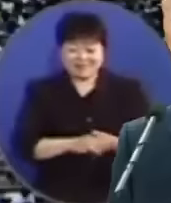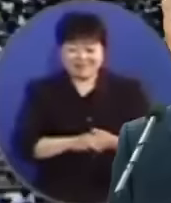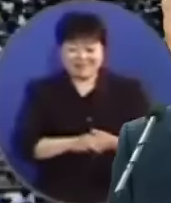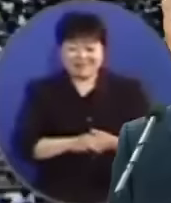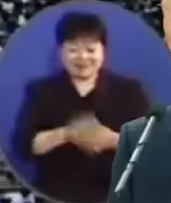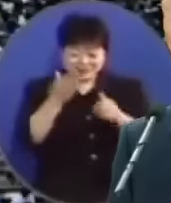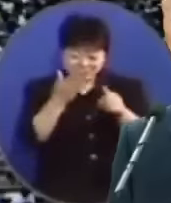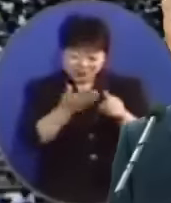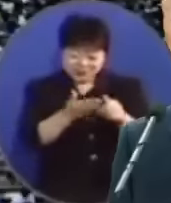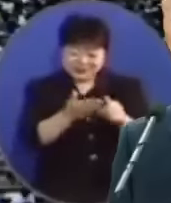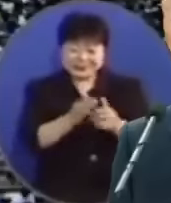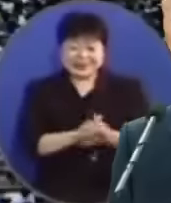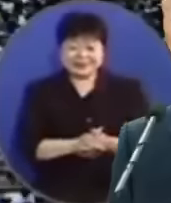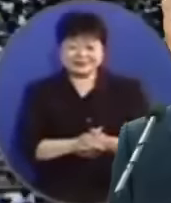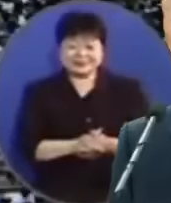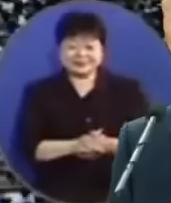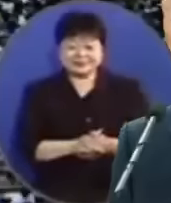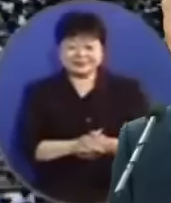우리에게 남겨주신 것입니다.